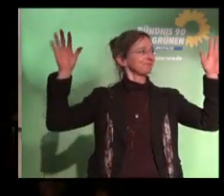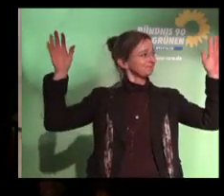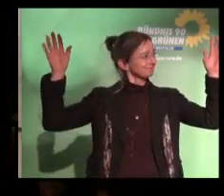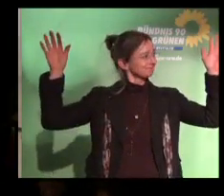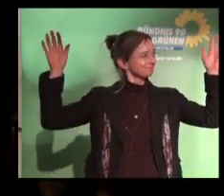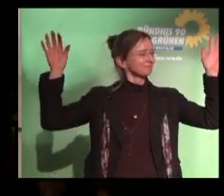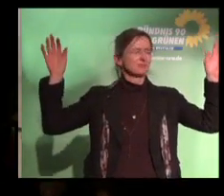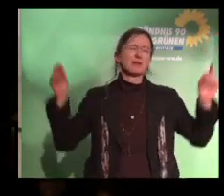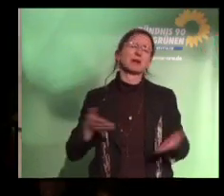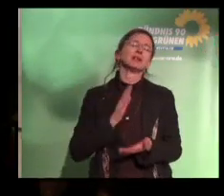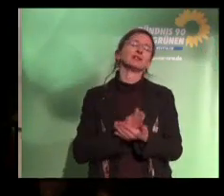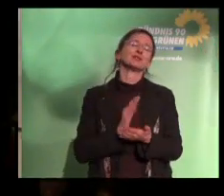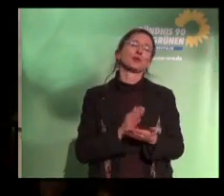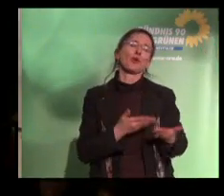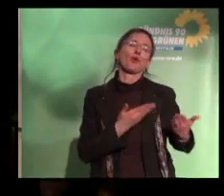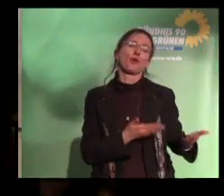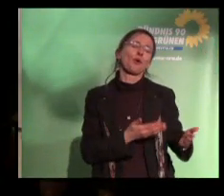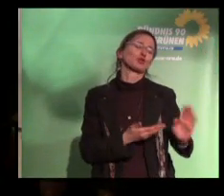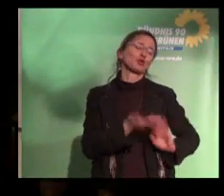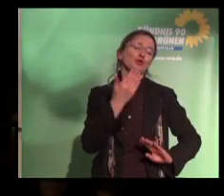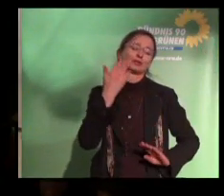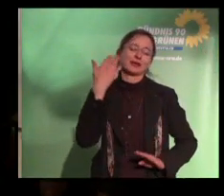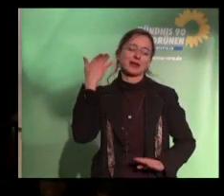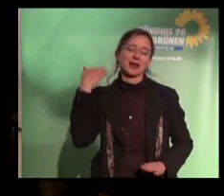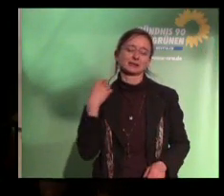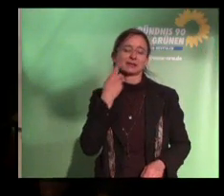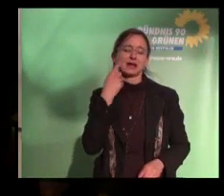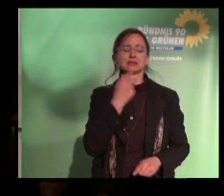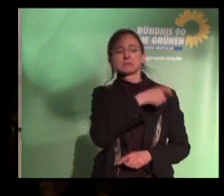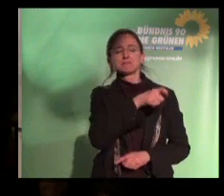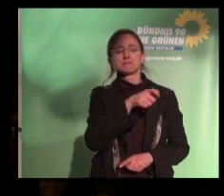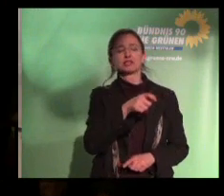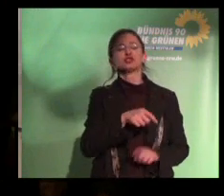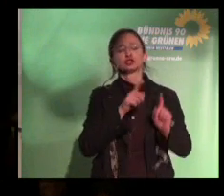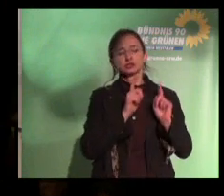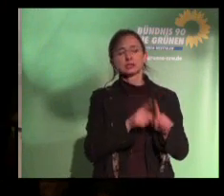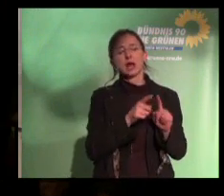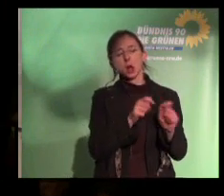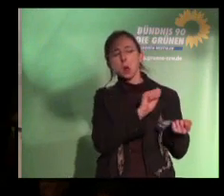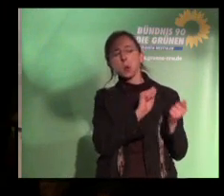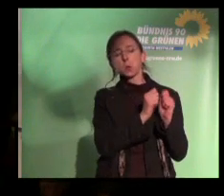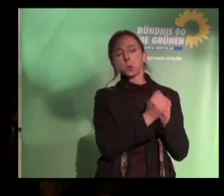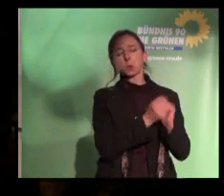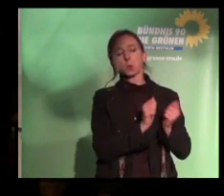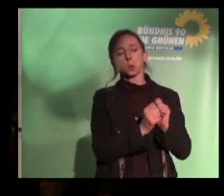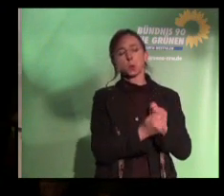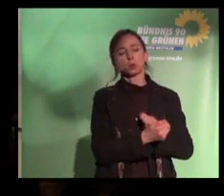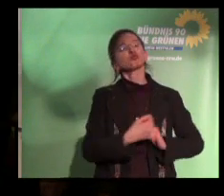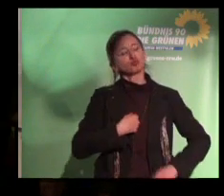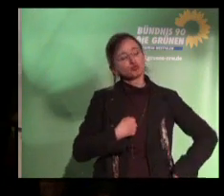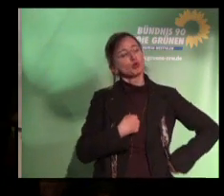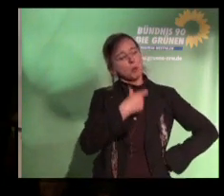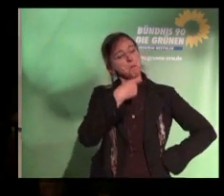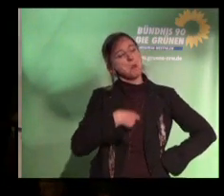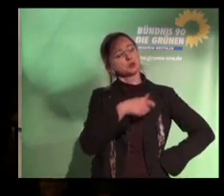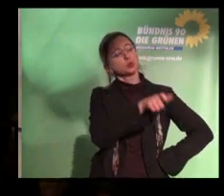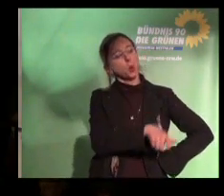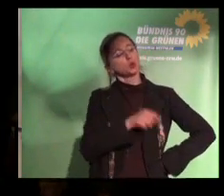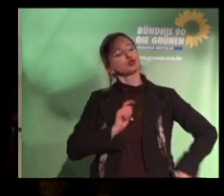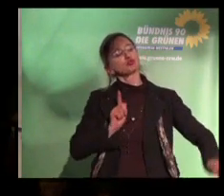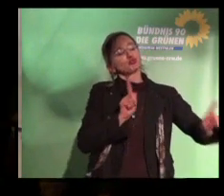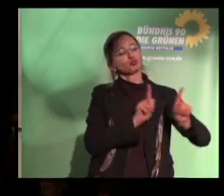Aber es ist ja auch schon lange her, die Menschen ändern sich. Persönlich habe ich jetzt ein ganz gutes Verhältnis zu ihm. Wir haben uns auch schon getroffen in